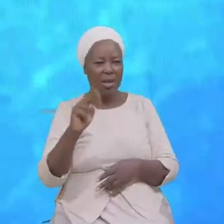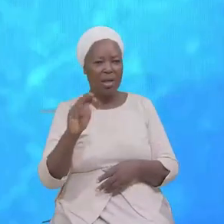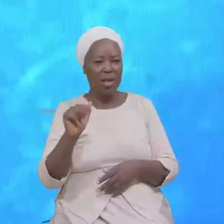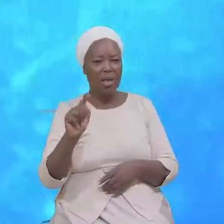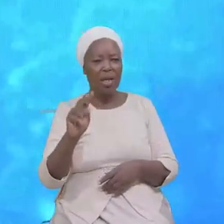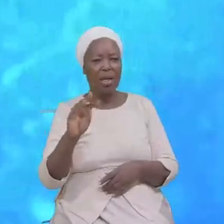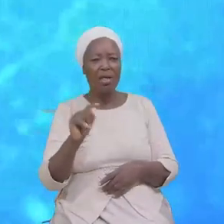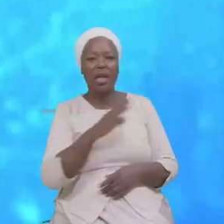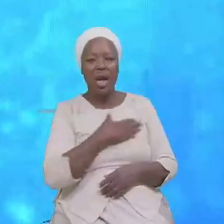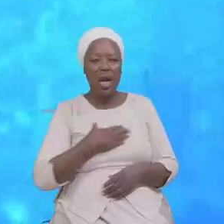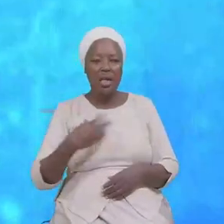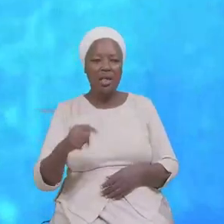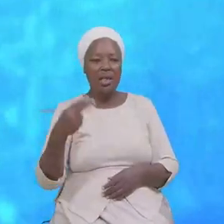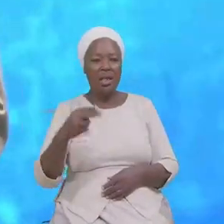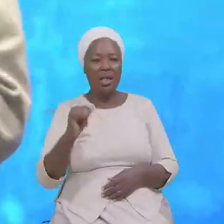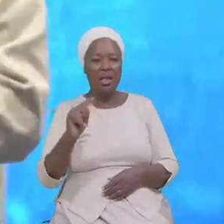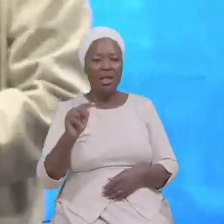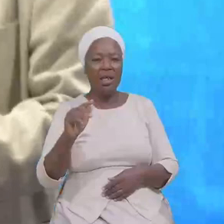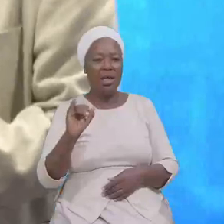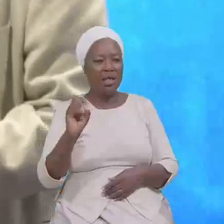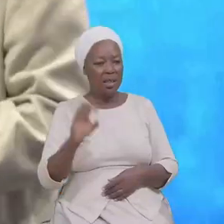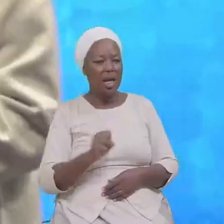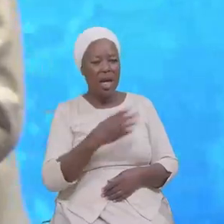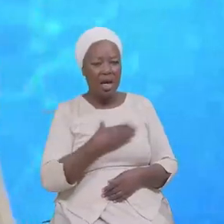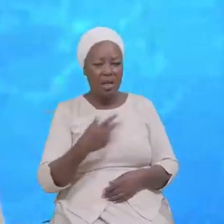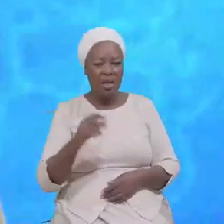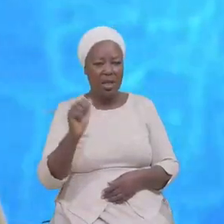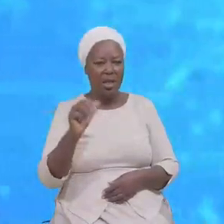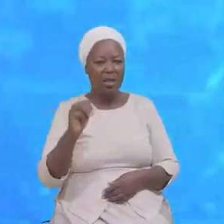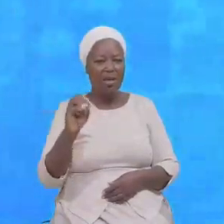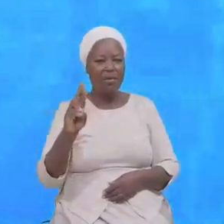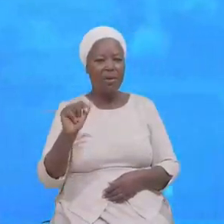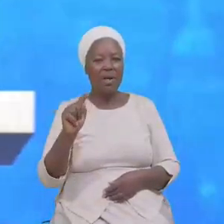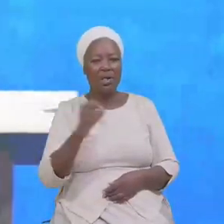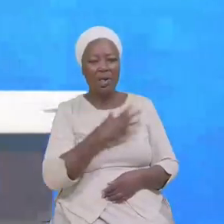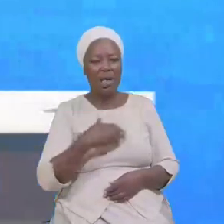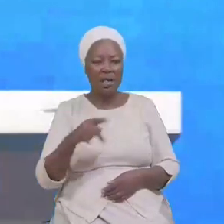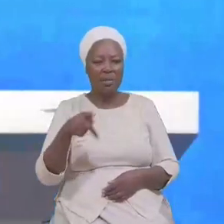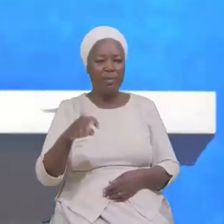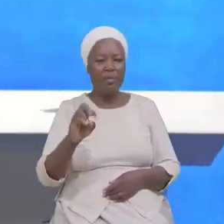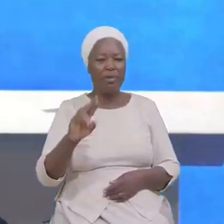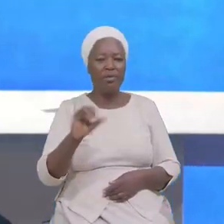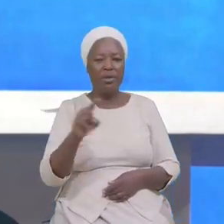Éthiens, les Amoréens, les Phériziens, les Éviens et les Jébusiens.